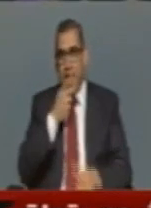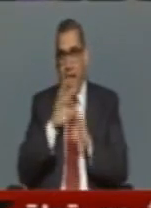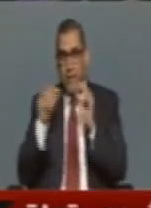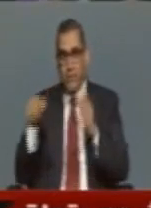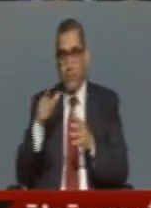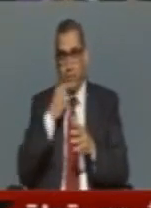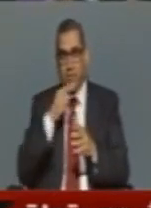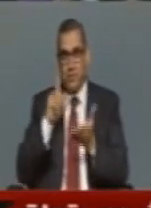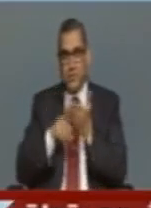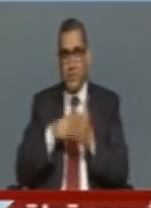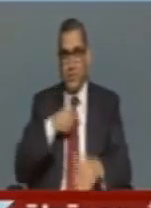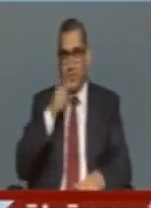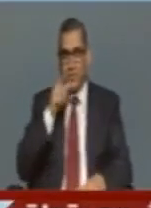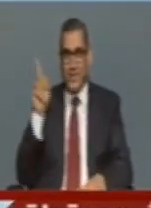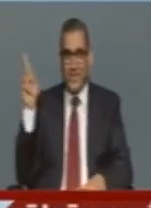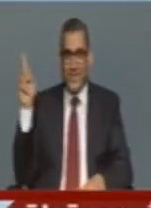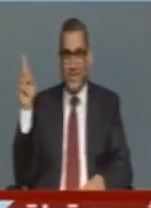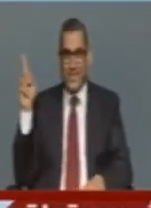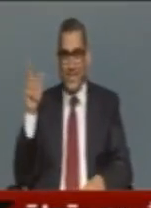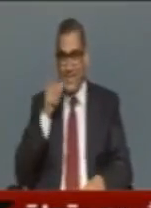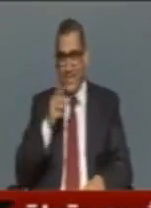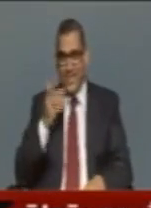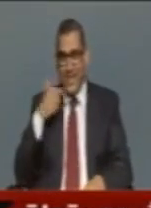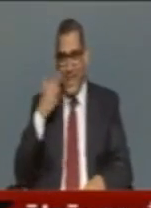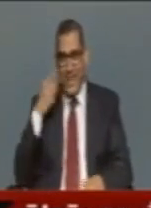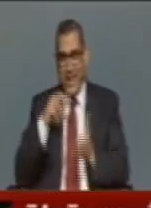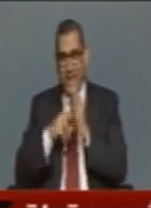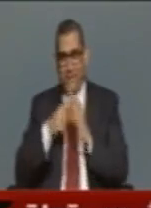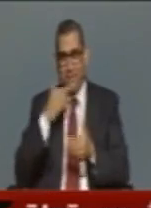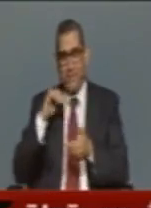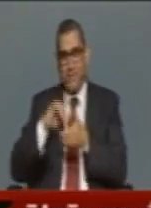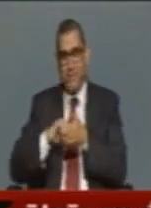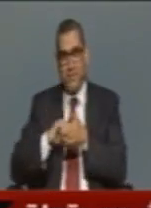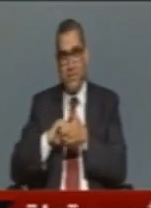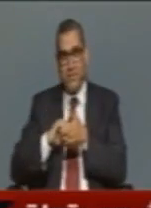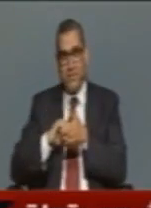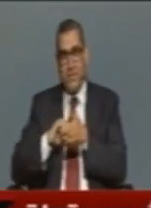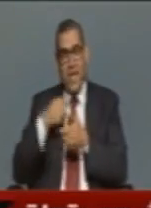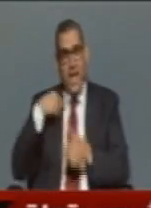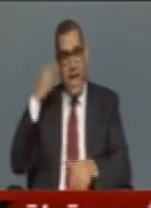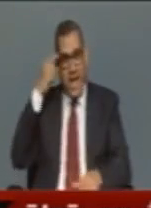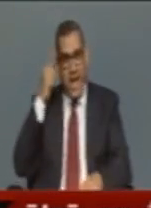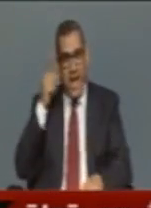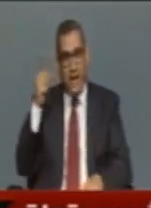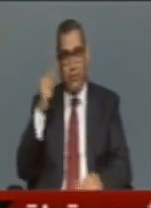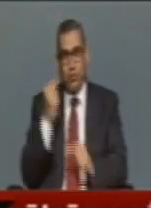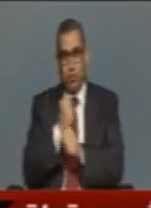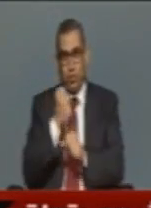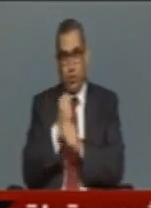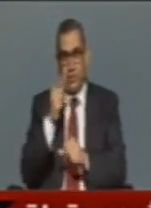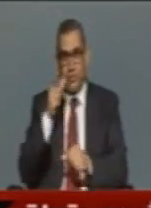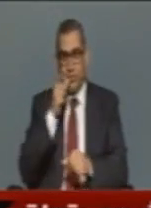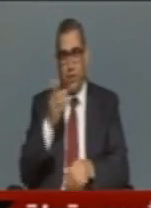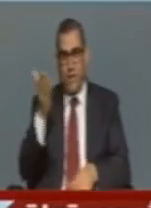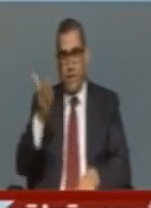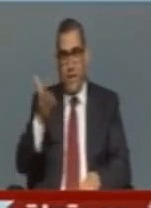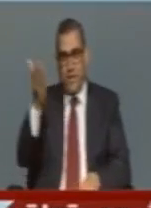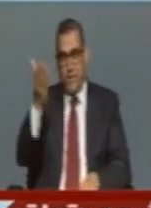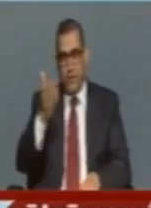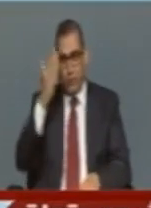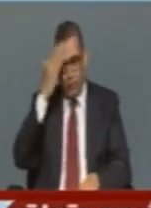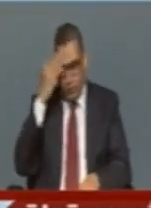عشان الدكتور ما ايه كده يعني مع برنامجك العادي اللي انت شغال فيه تمام اتفضل شكرا فخامه الرئيس